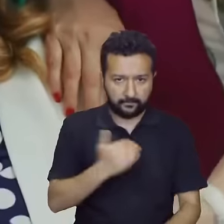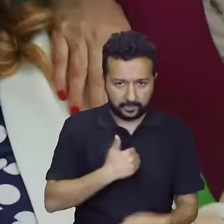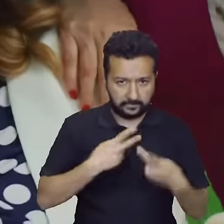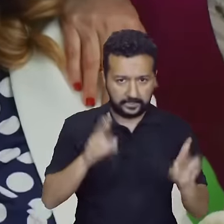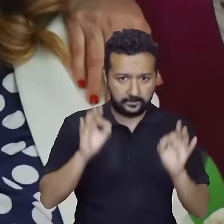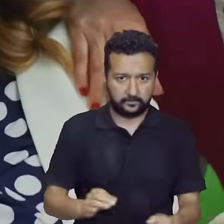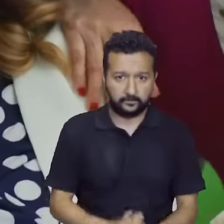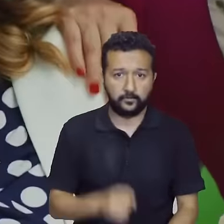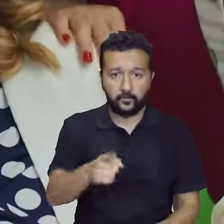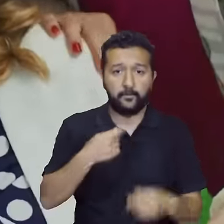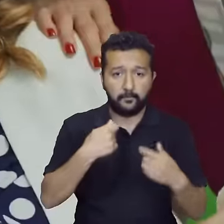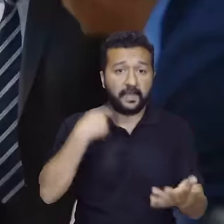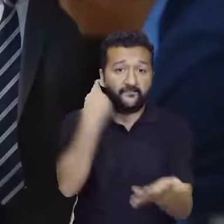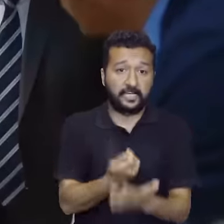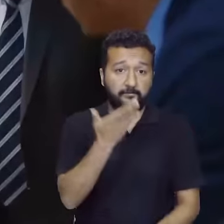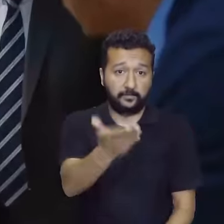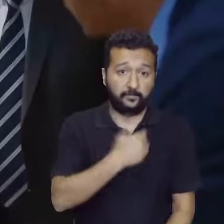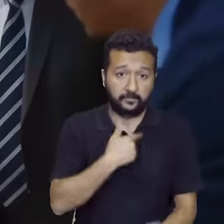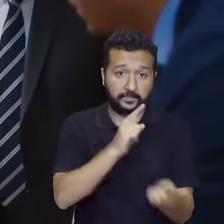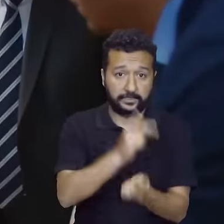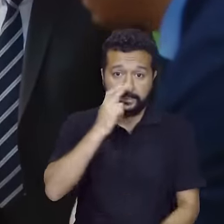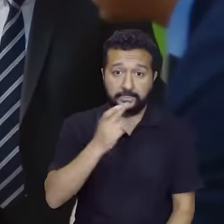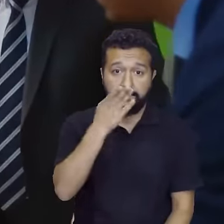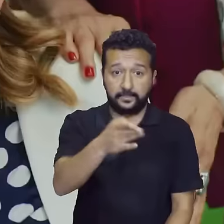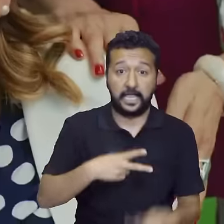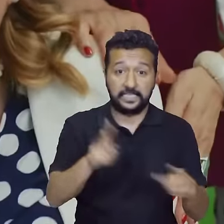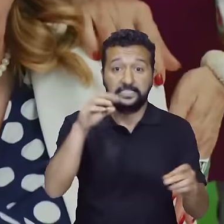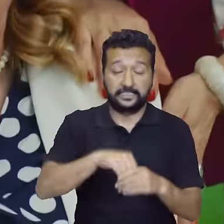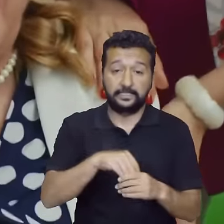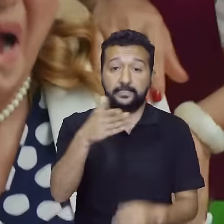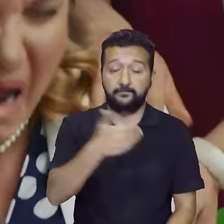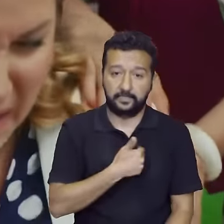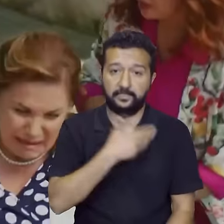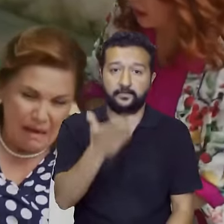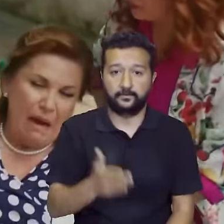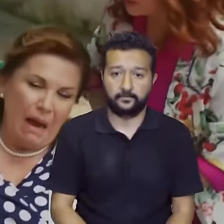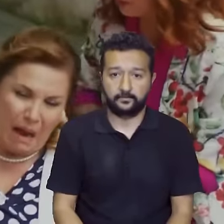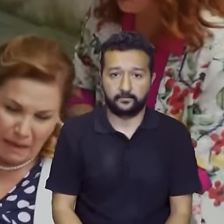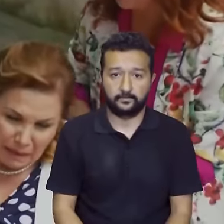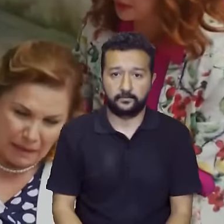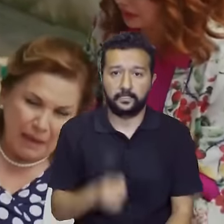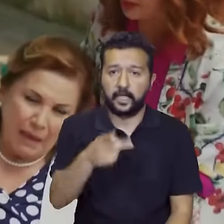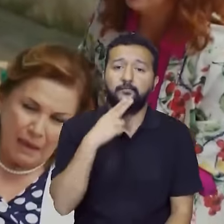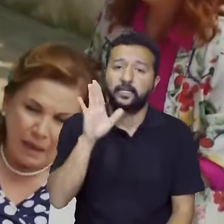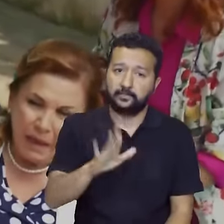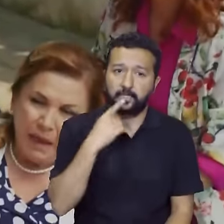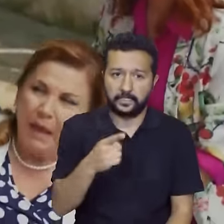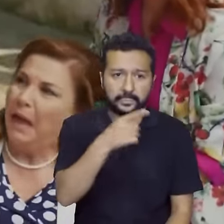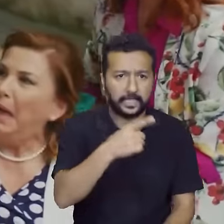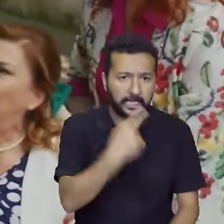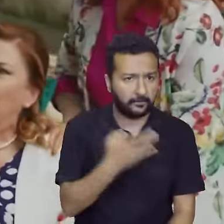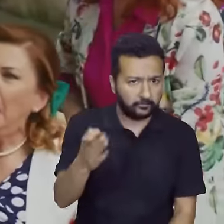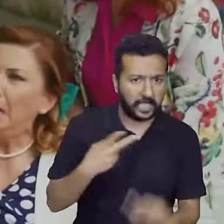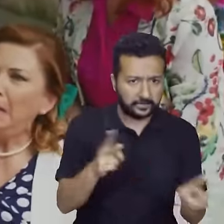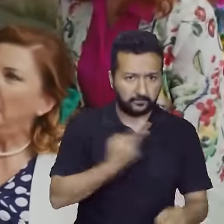benim açılışım. Dünyanın parasını verdim bu sahtekara bu açılış için ben. Ay. Tamam abla, tamam. Şener ne